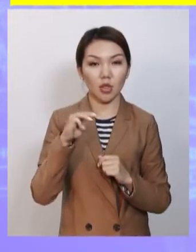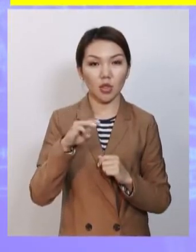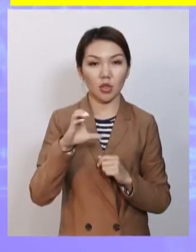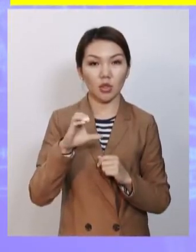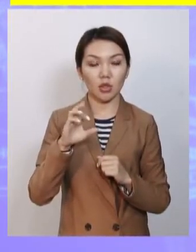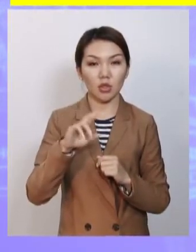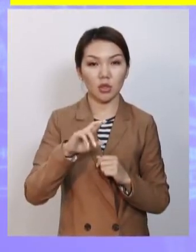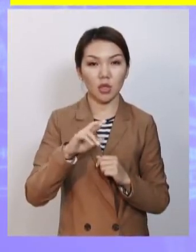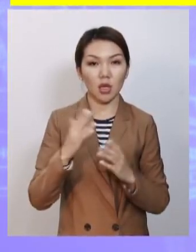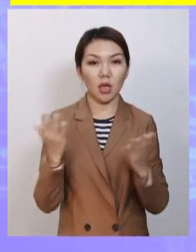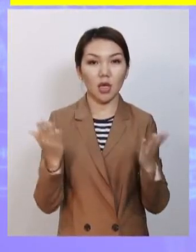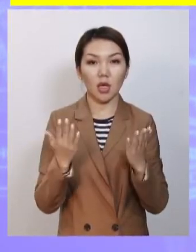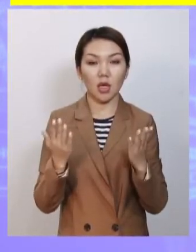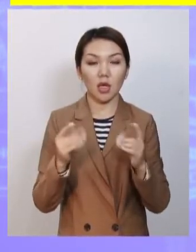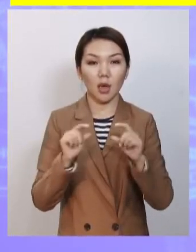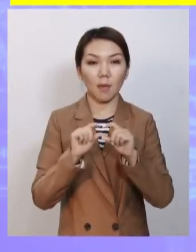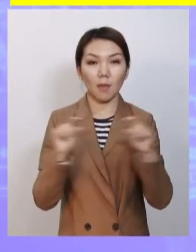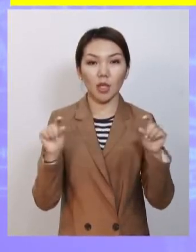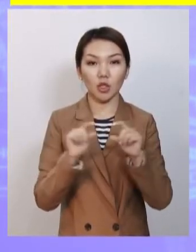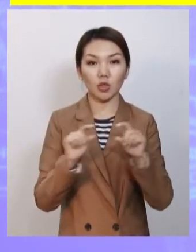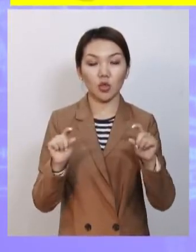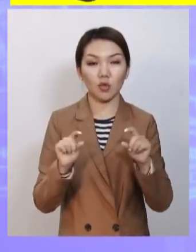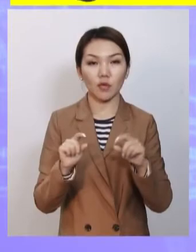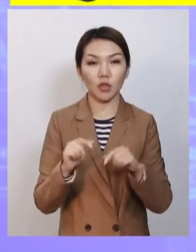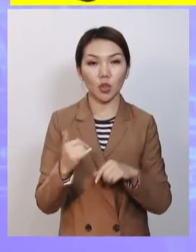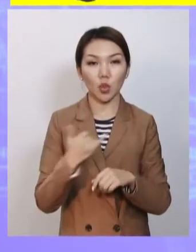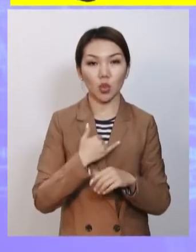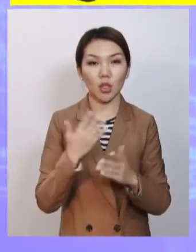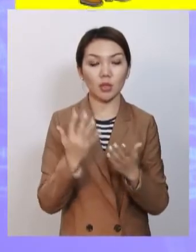какая пословица получилось